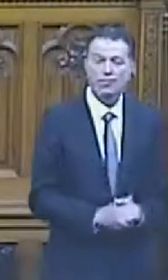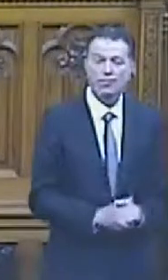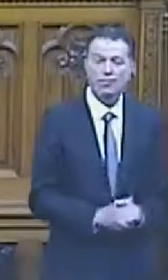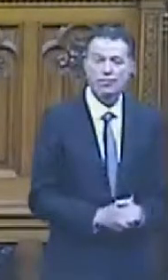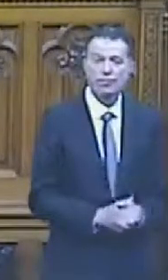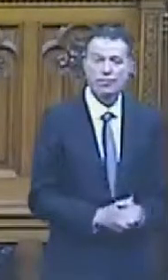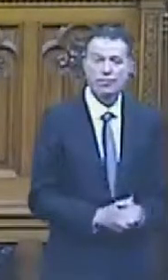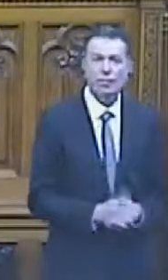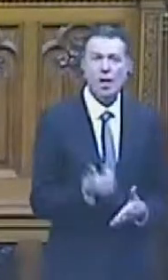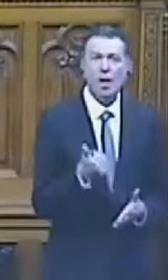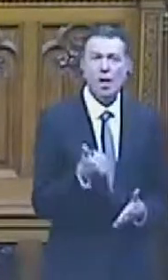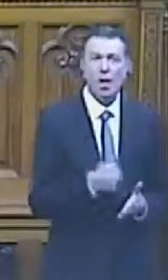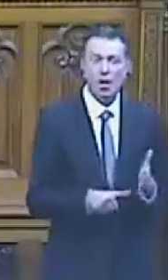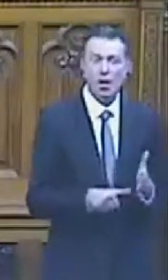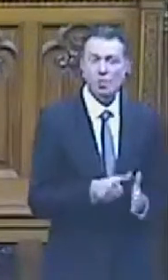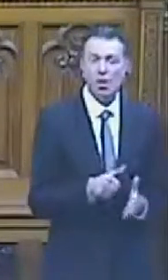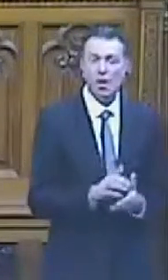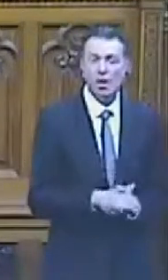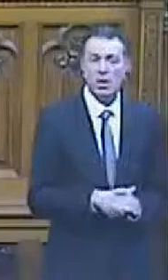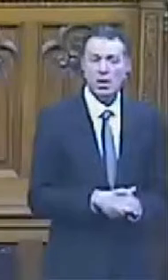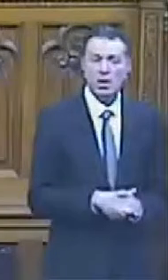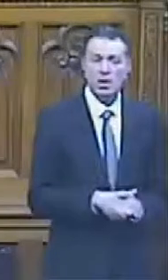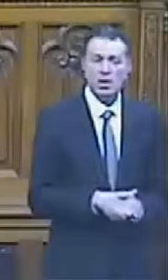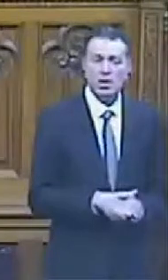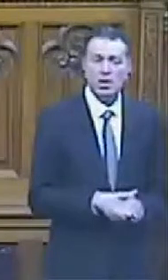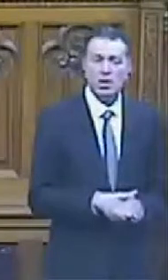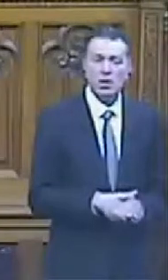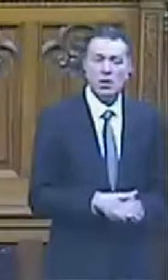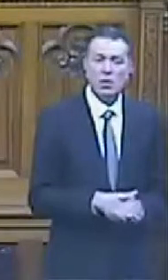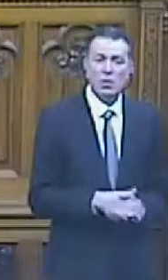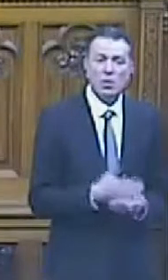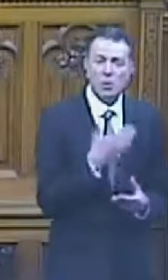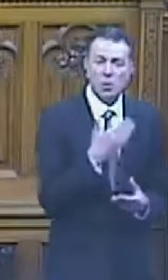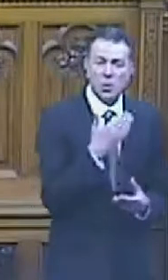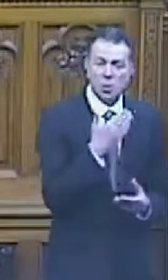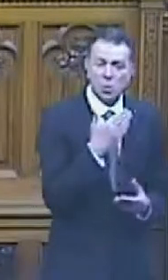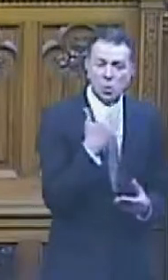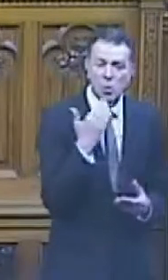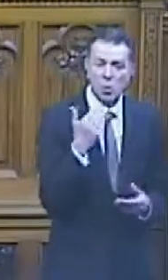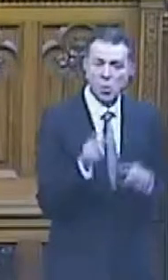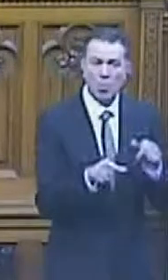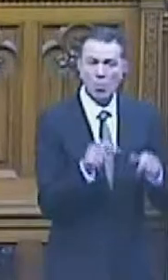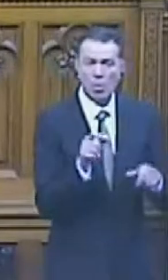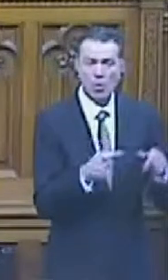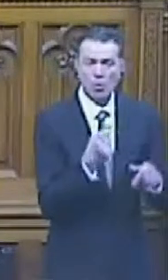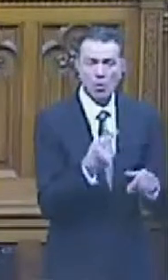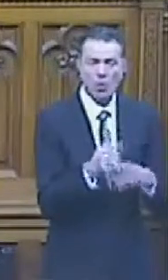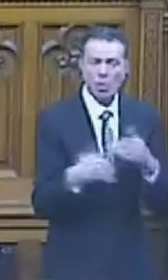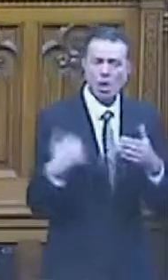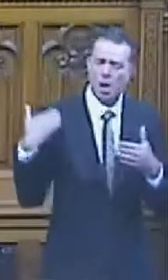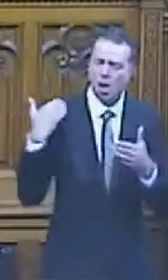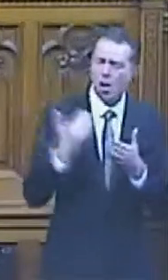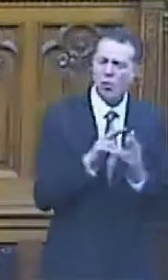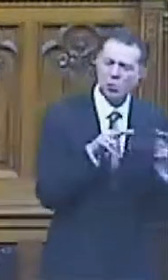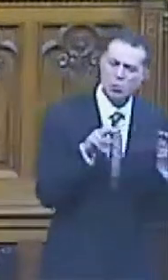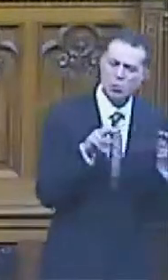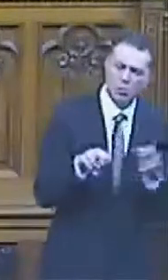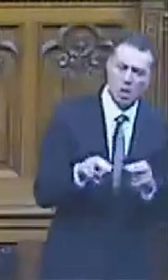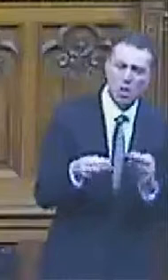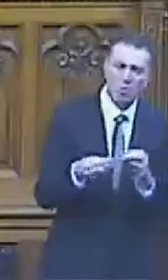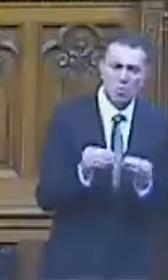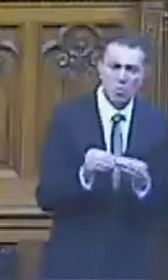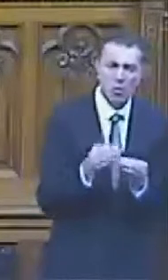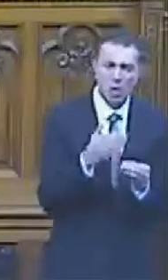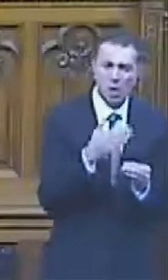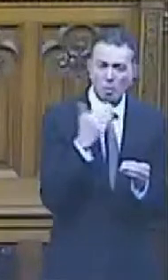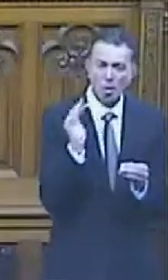es würde Ihnen gut anstehen, einmal nicht diejenigen, die das Problem seit Jahren erkannt haben, nämlich wir Freiheitliche, nicht als Hetzer